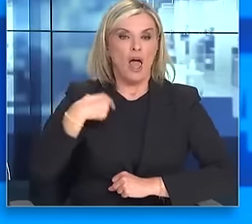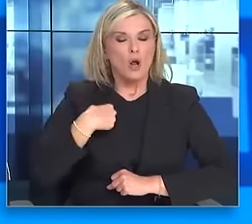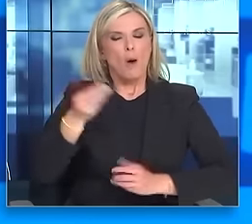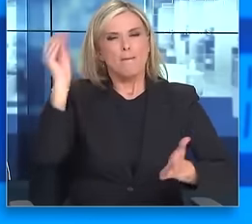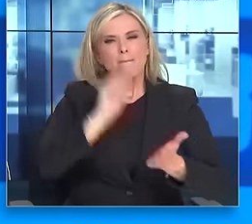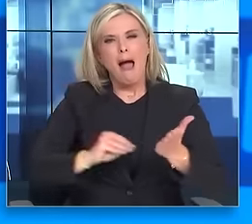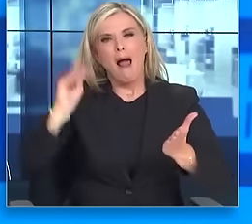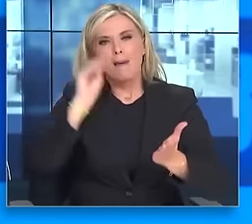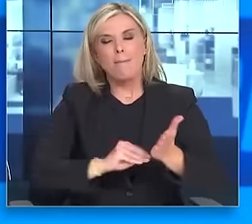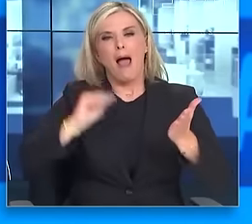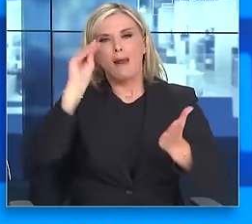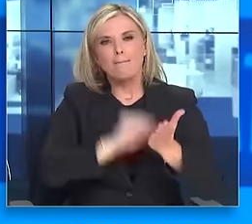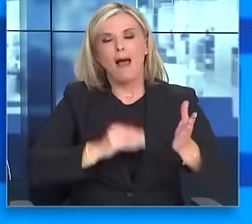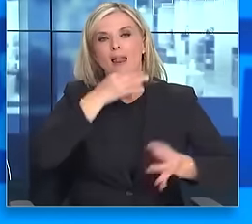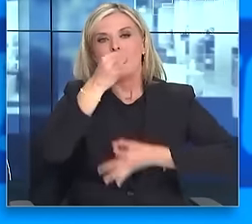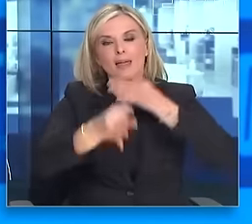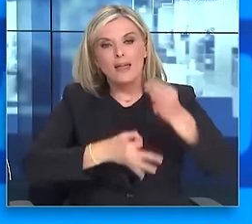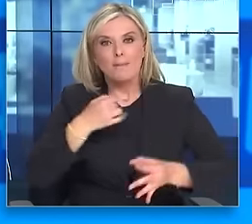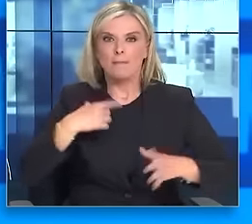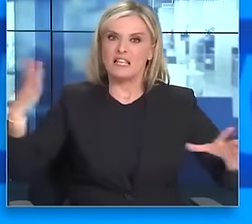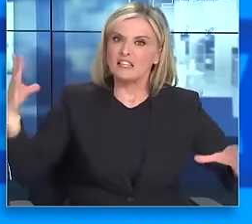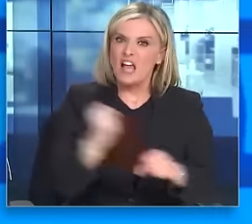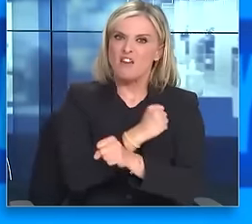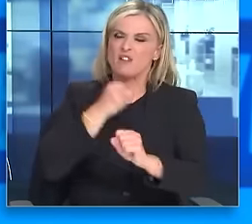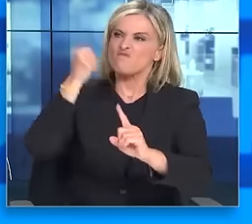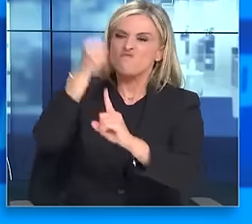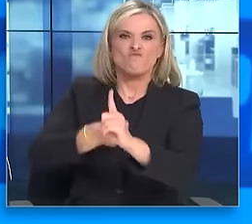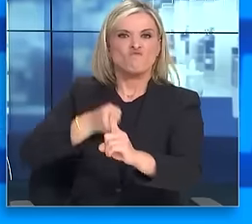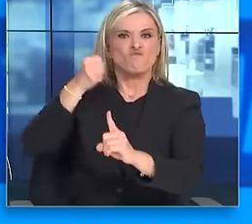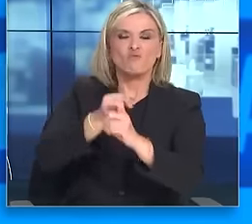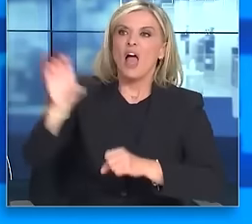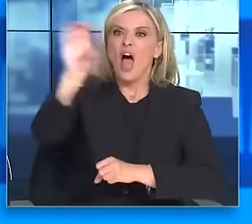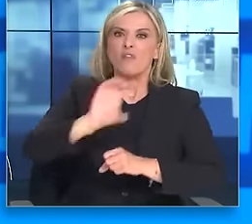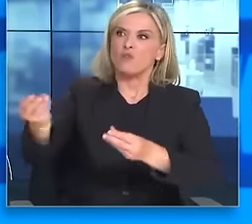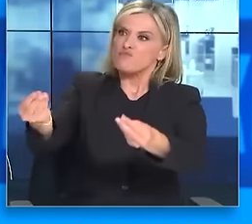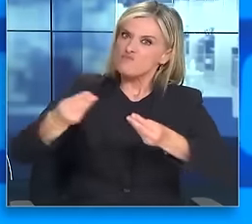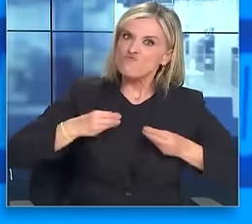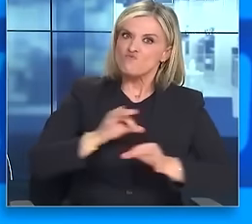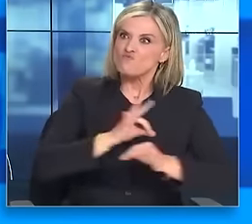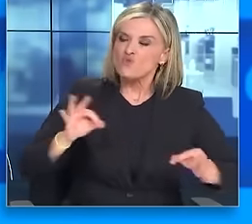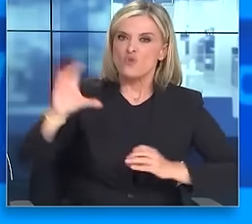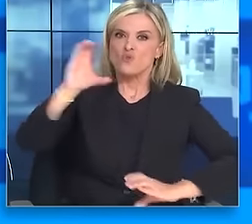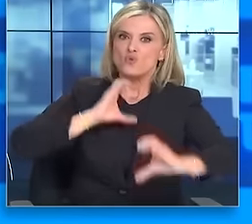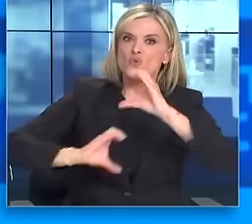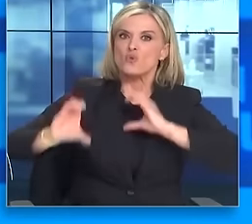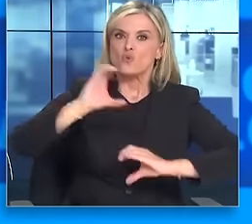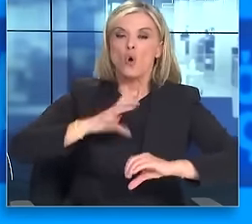μου, επεξηγώ τι πετύχαμε στην Ευρώπη αυτά τα 5 χρόνια και τι θέλουμε να πετύχουμε τα επόμενα 5 και γιατί μια ισχυρή Νέα Δημοκρατία στην Ευρώπη